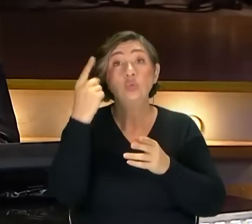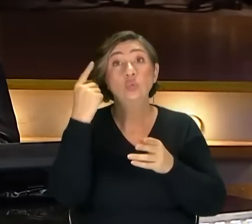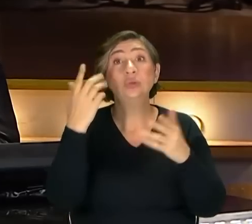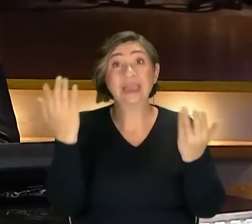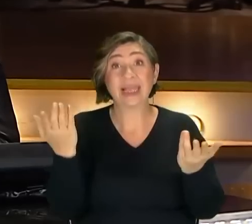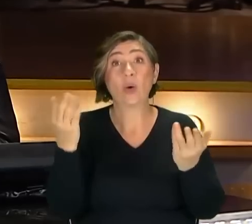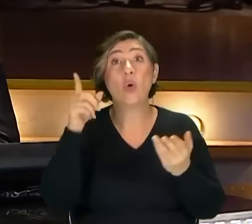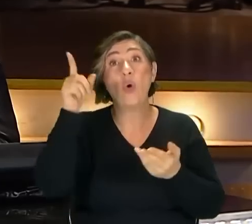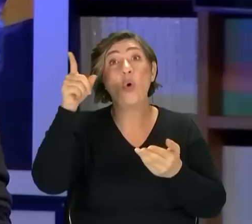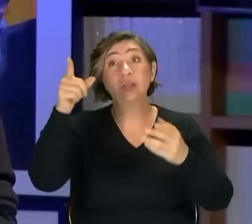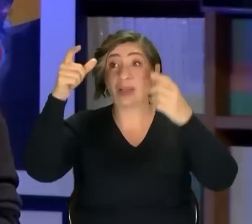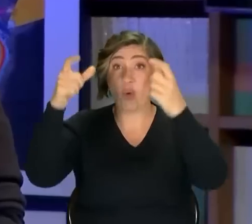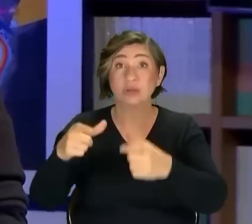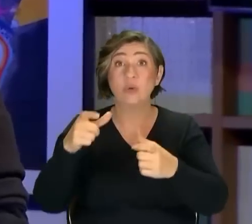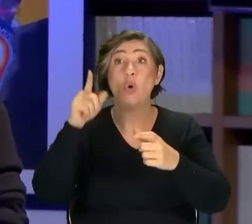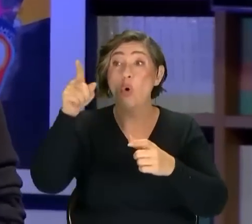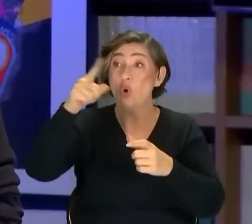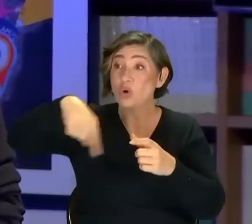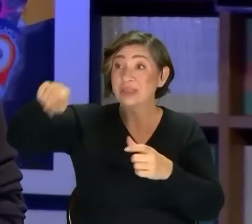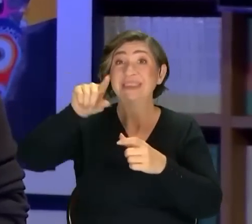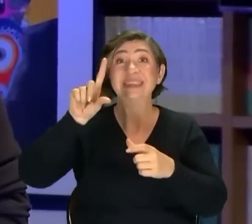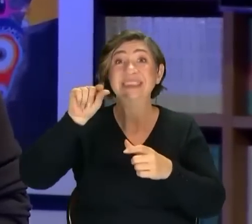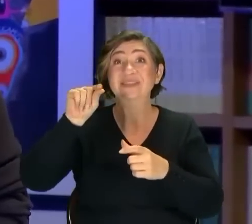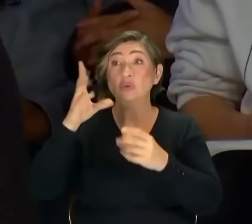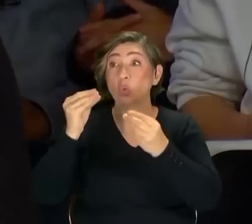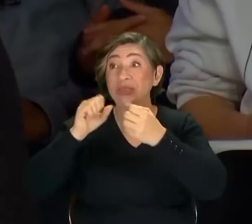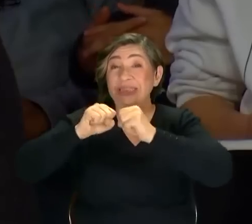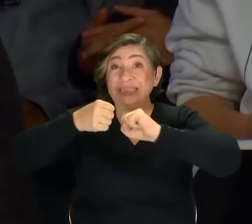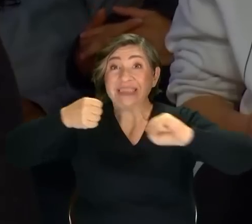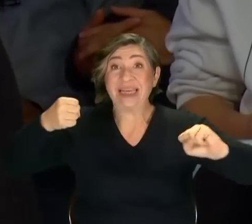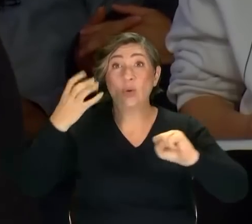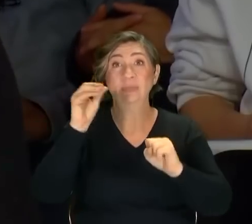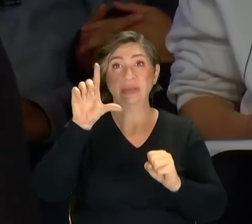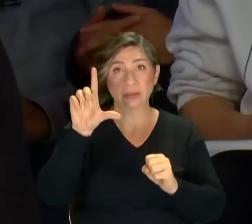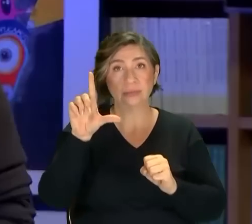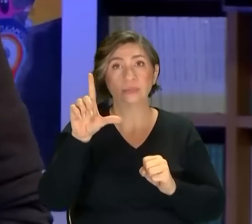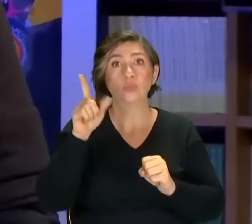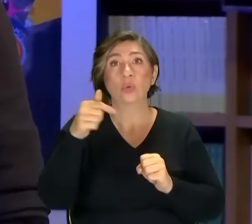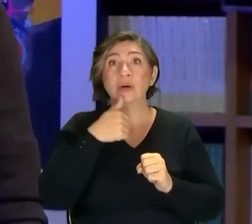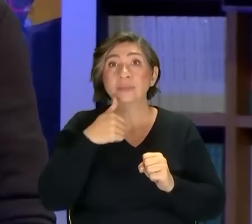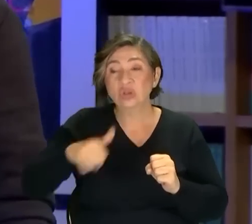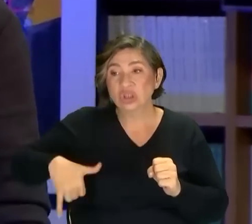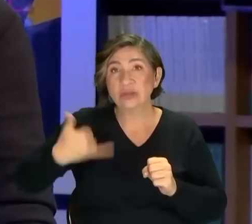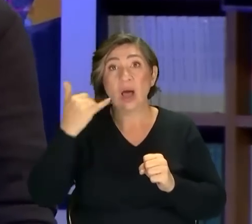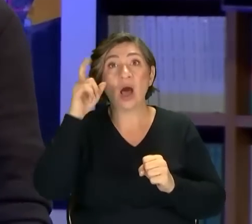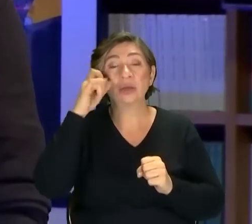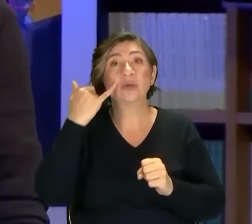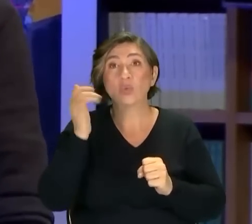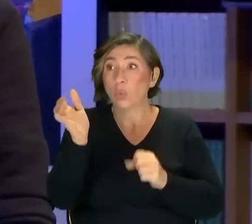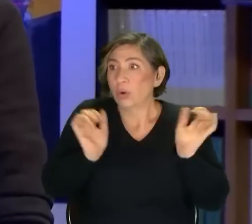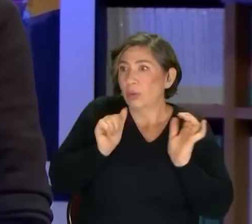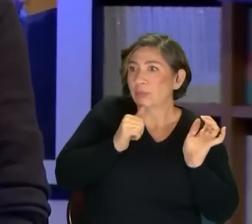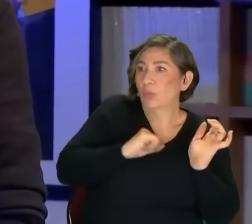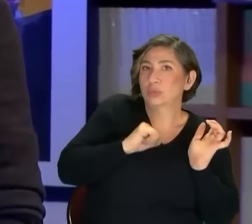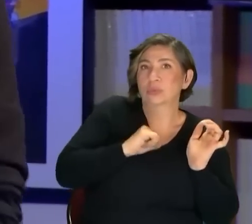düşünürsek oradaki ortamın ve oradaki ortamın Twitter'ının çok gergin olması lazımdı. Yani bu adamlar cep telefonu mesela akıllı telefon gösterdim.